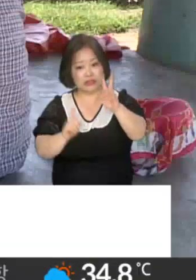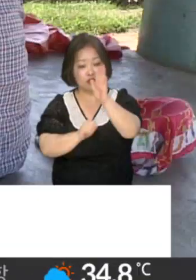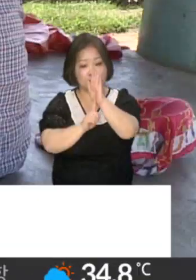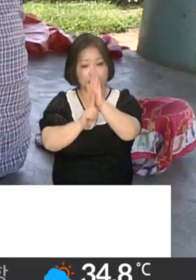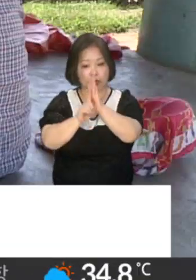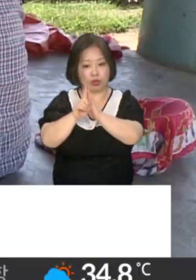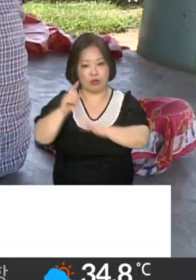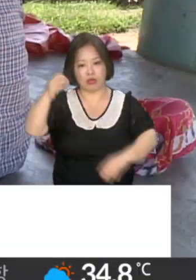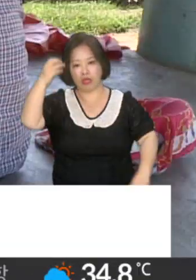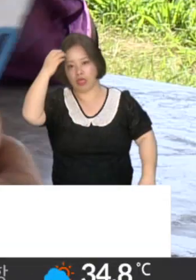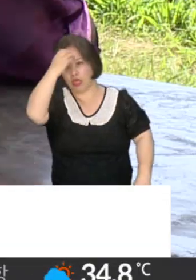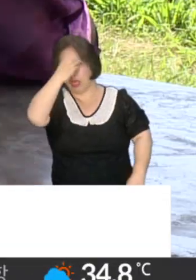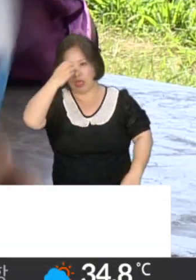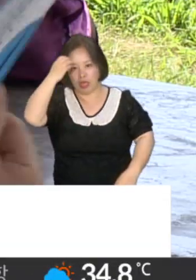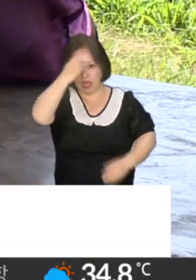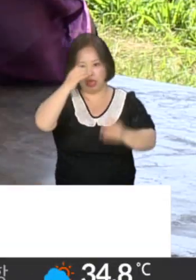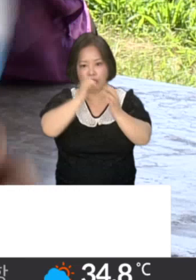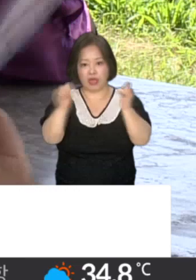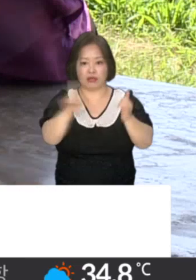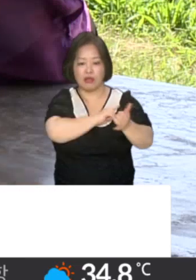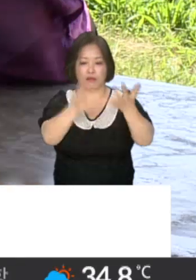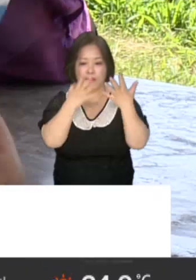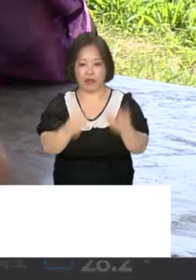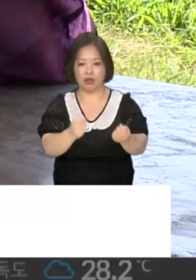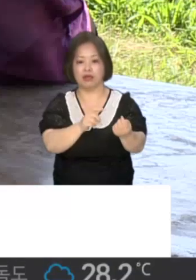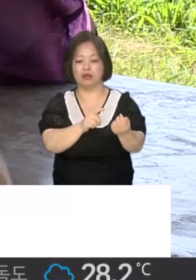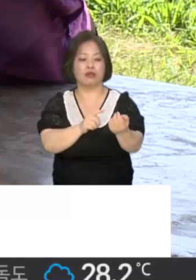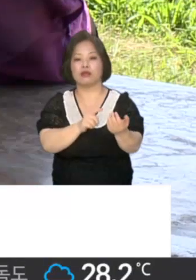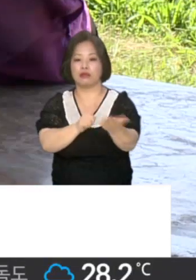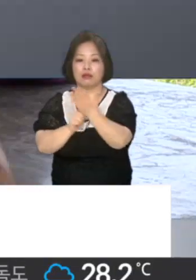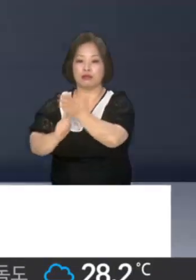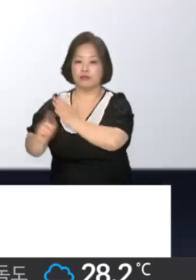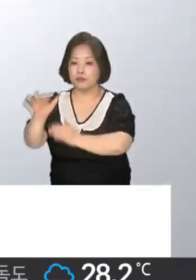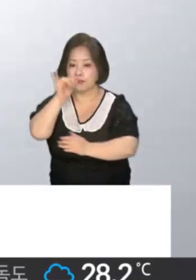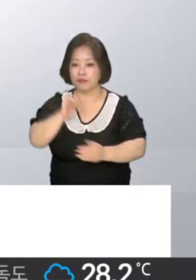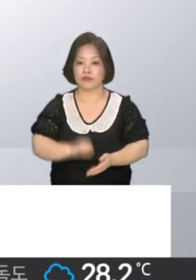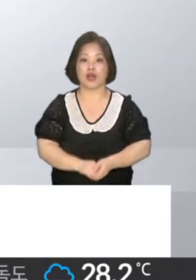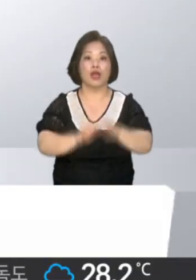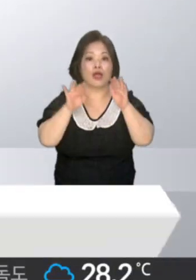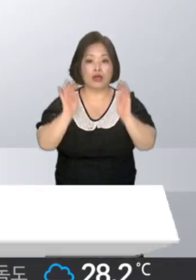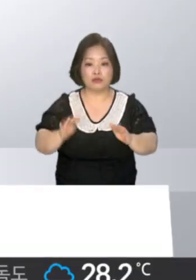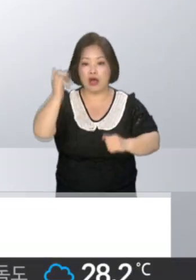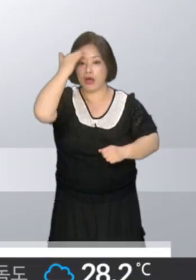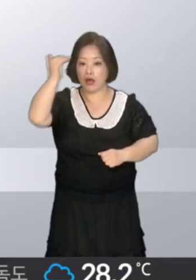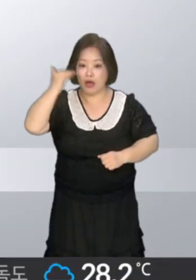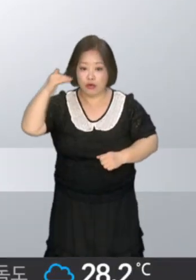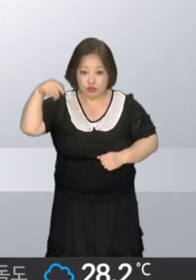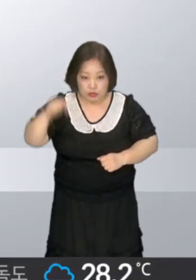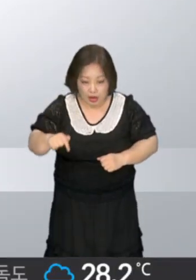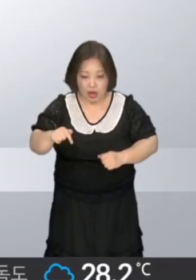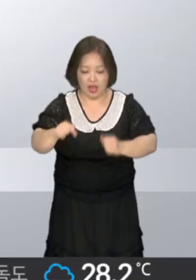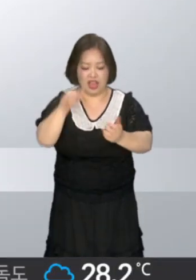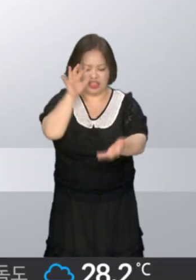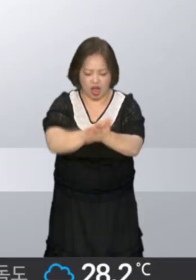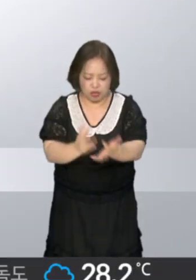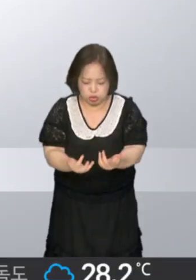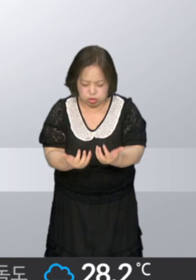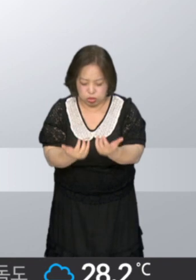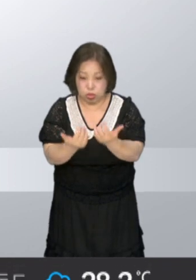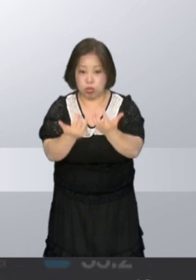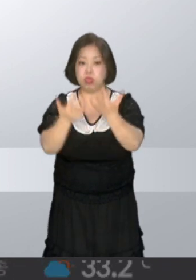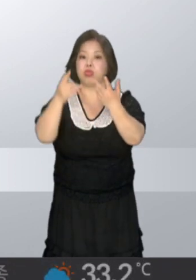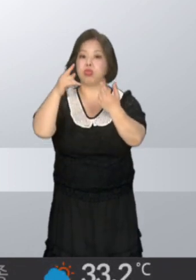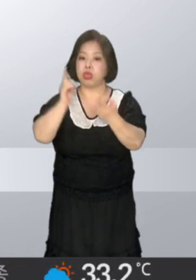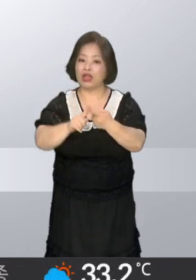이상에서는 온열질환자 수가 가장 많이 발생하는 것을 보실 수 있습니다. 현재 한국의 열 스트레스 지수는